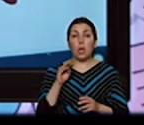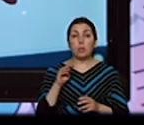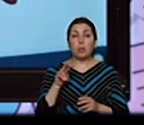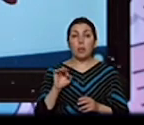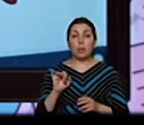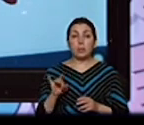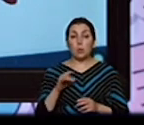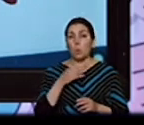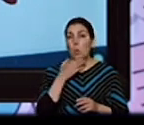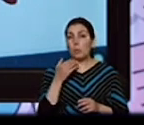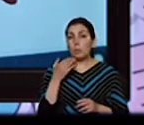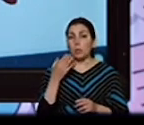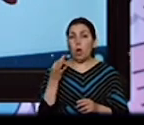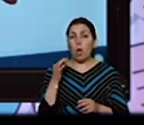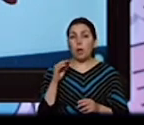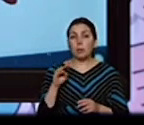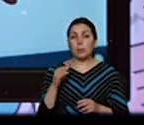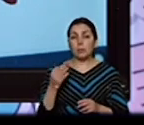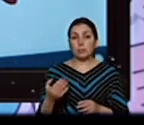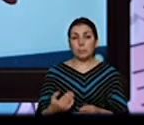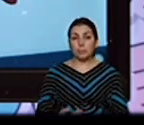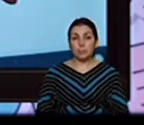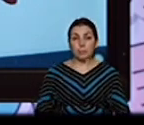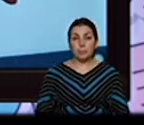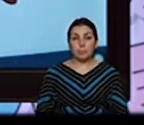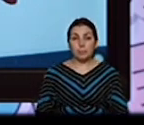otlar ko'plikdagi otlar ekan.